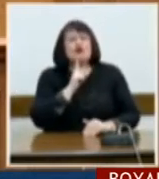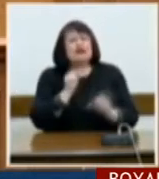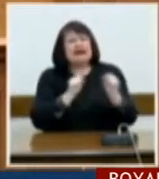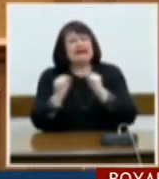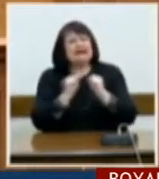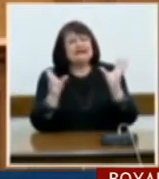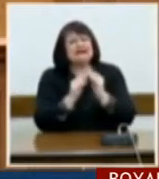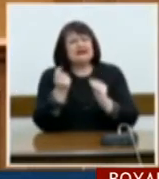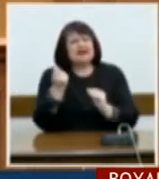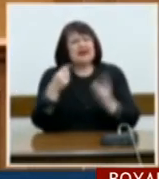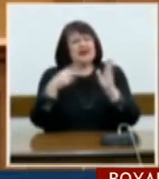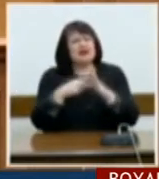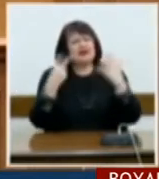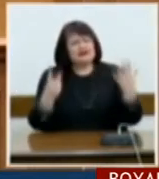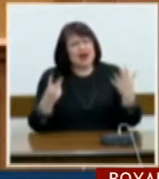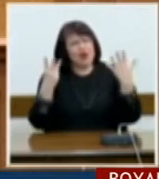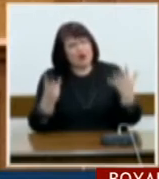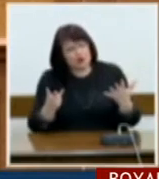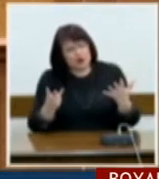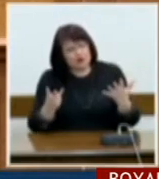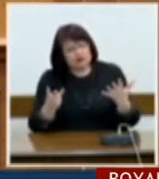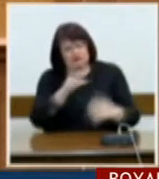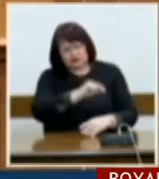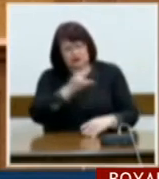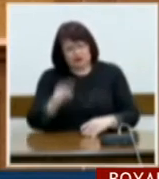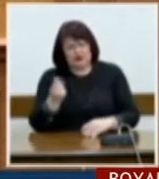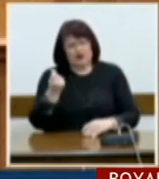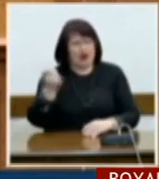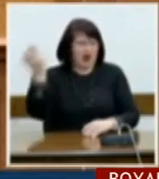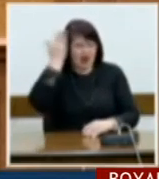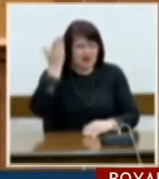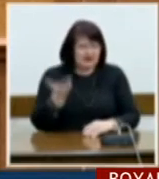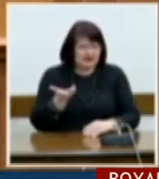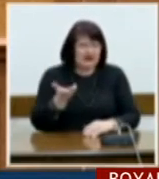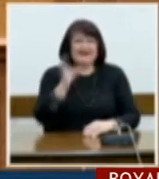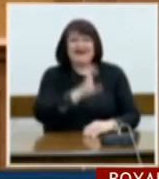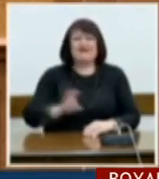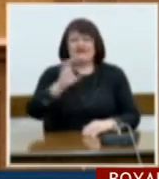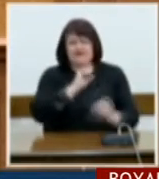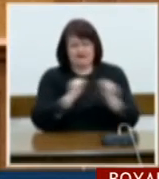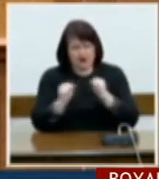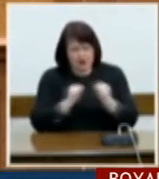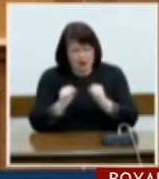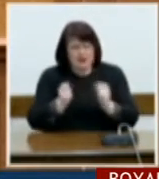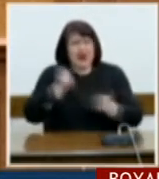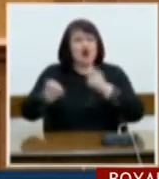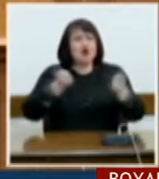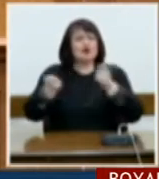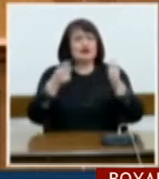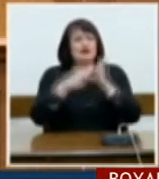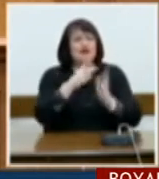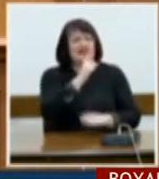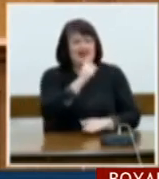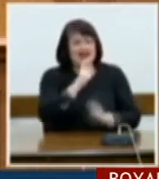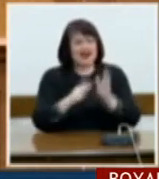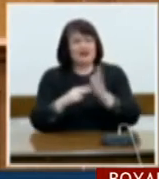του 2007-2008, αλλά παρατηρήθηκε και στην ευρωπαϊκή κρίση χρέους του